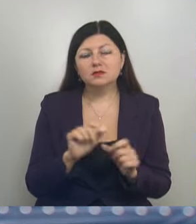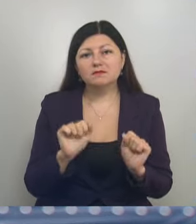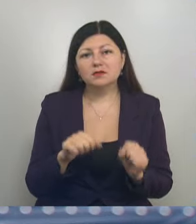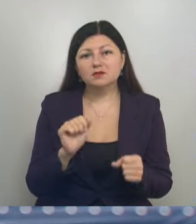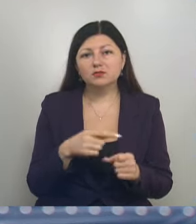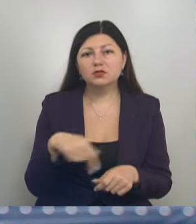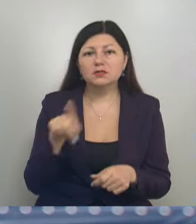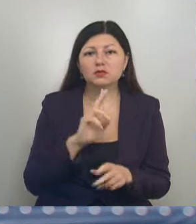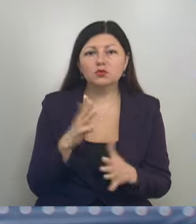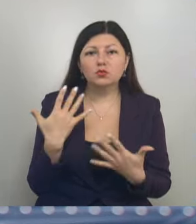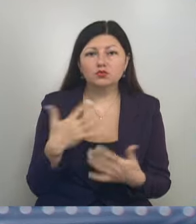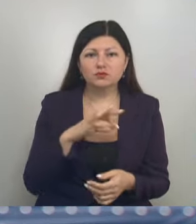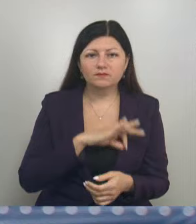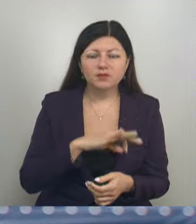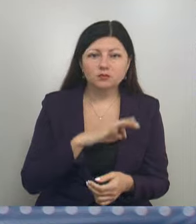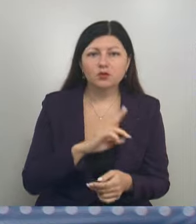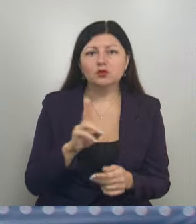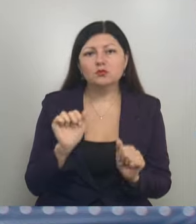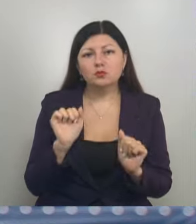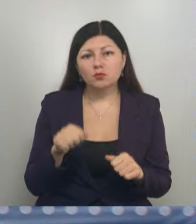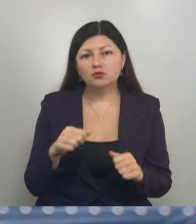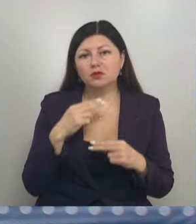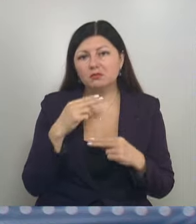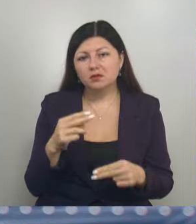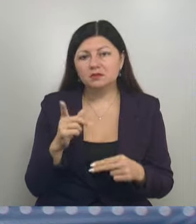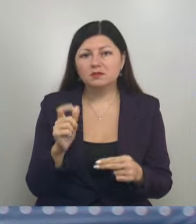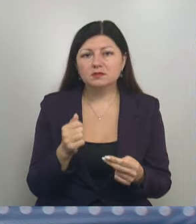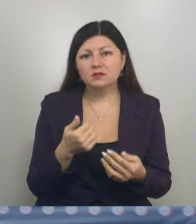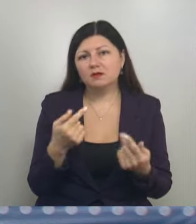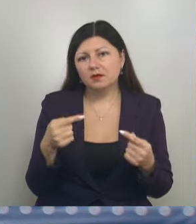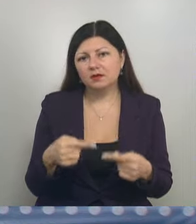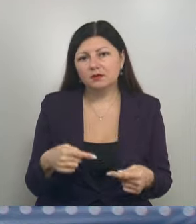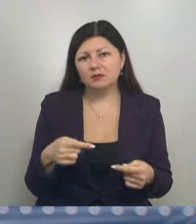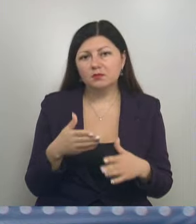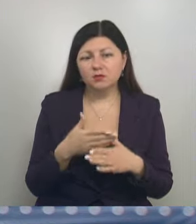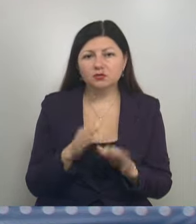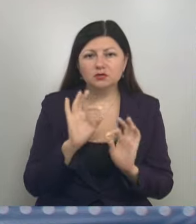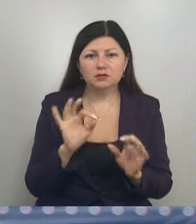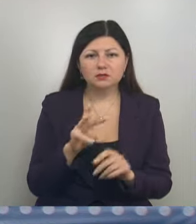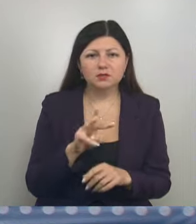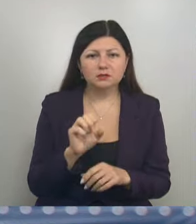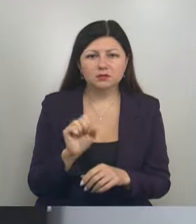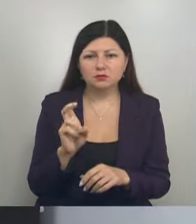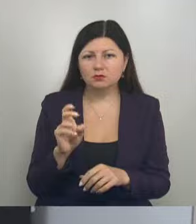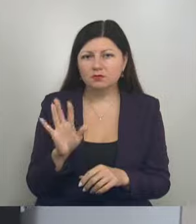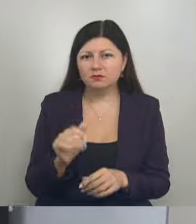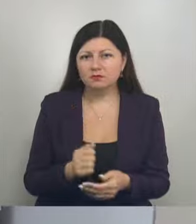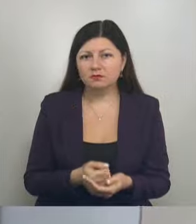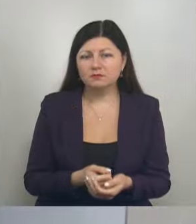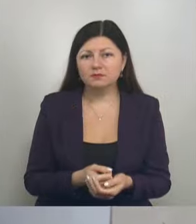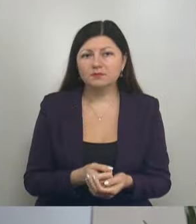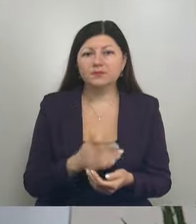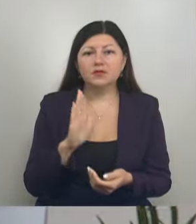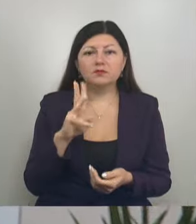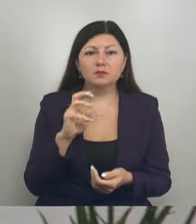возможности те, кто ими уже воспользовался и кто может обратиться за конкретной помощью, в материале Маргариты Аксеновой. В